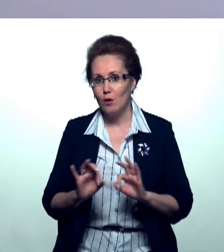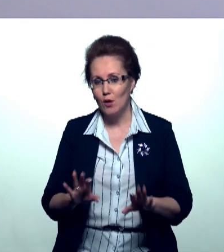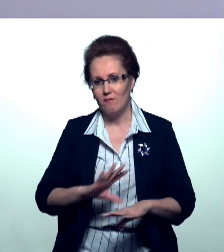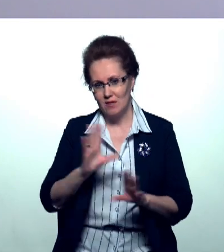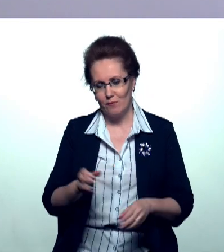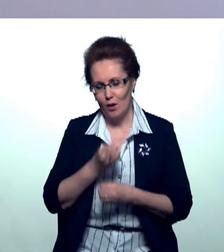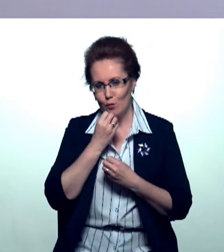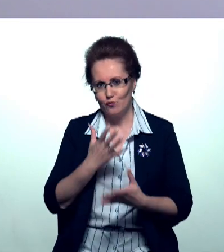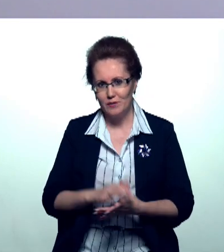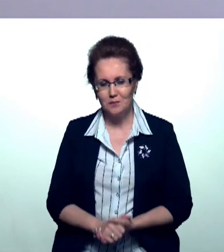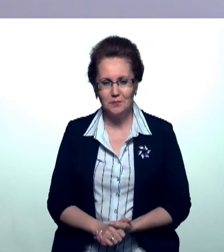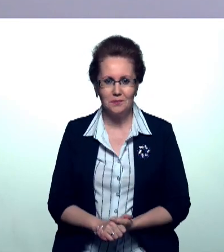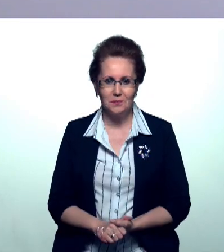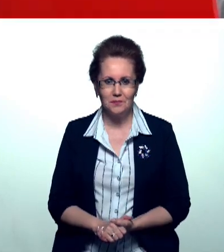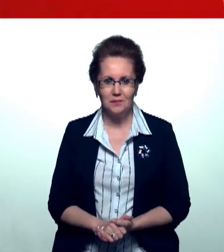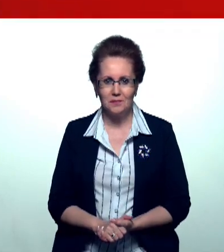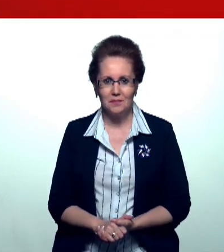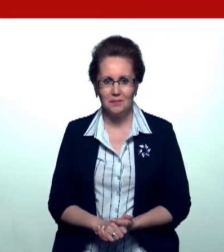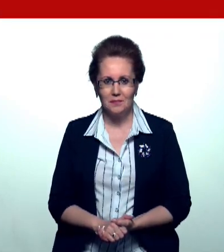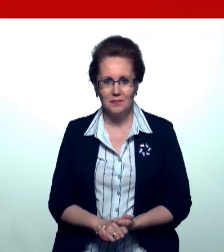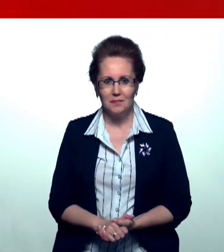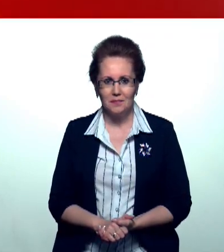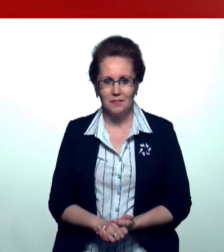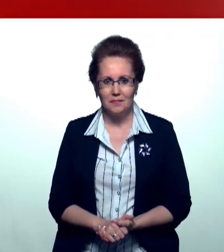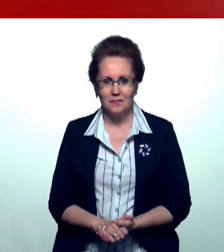с вами прощаюсь. До встречи.